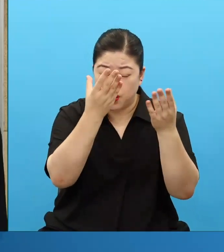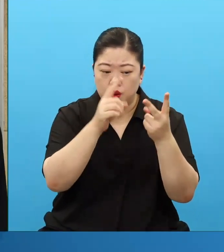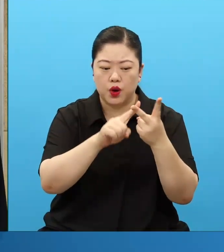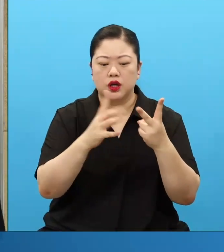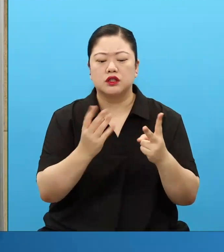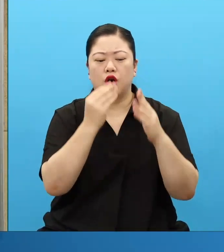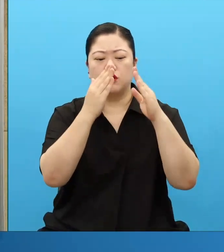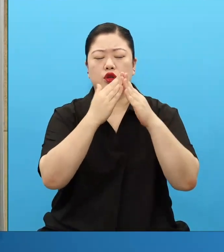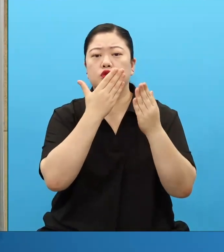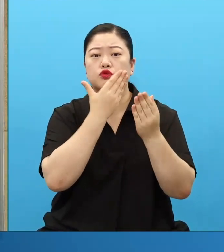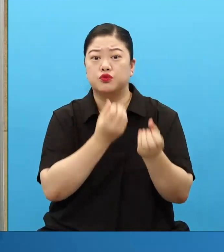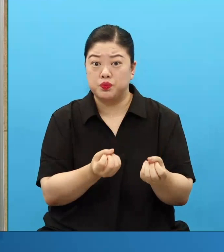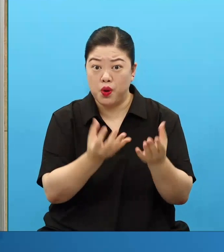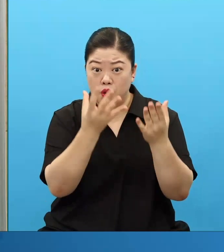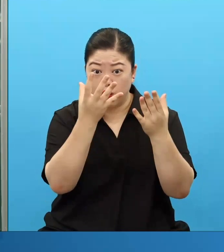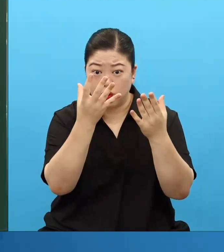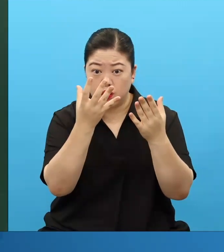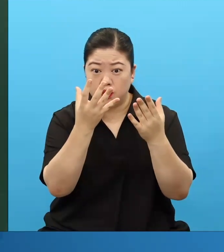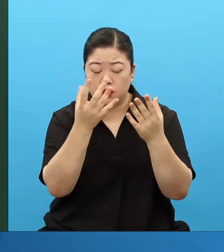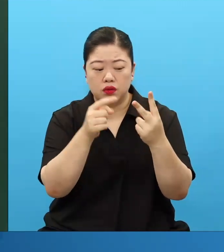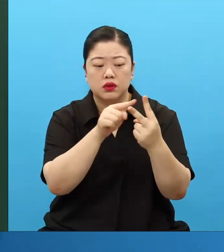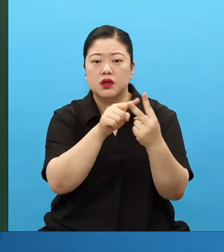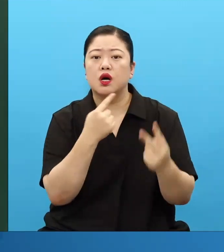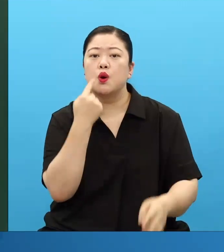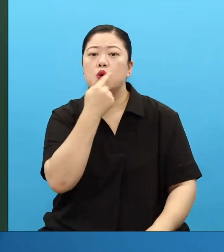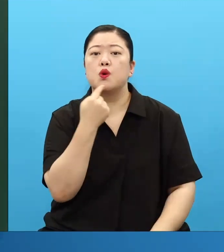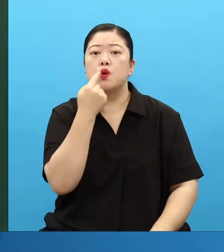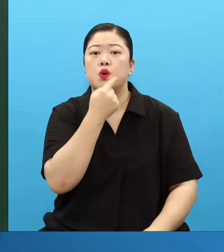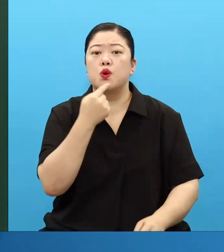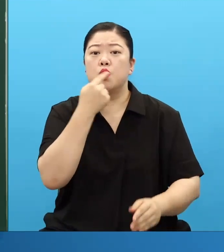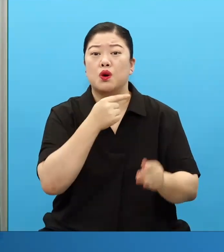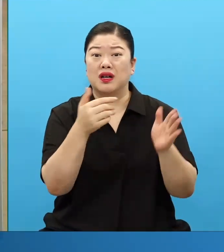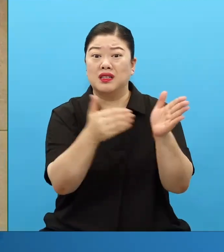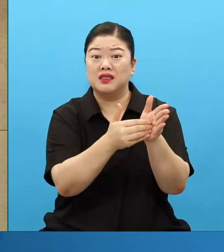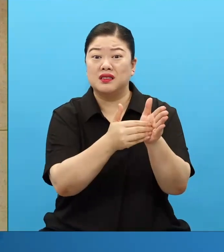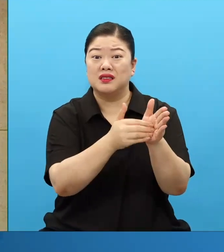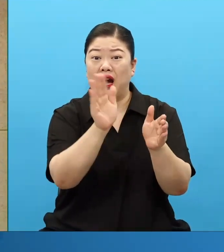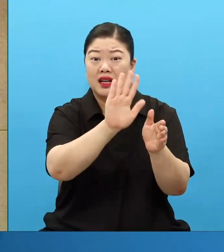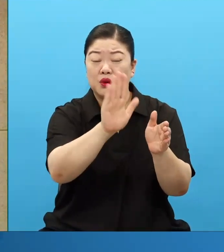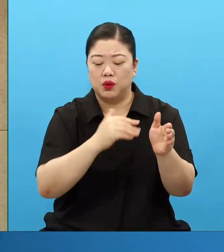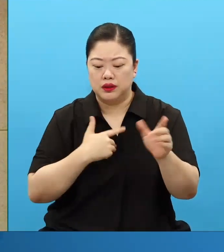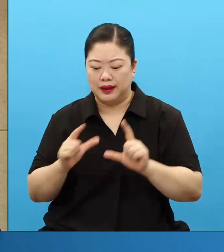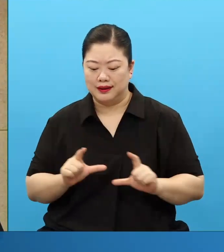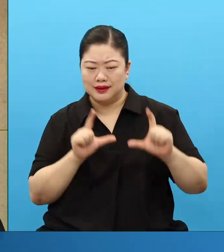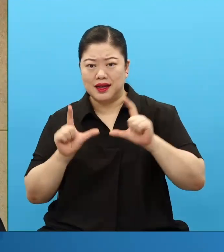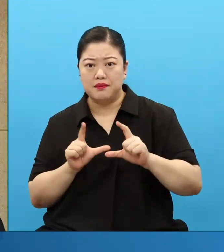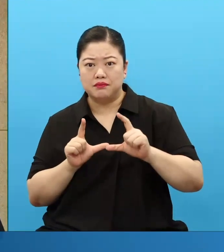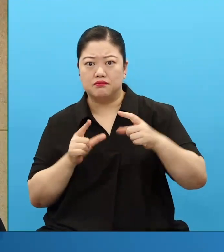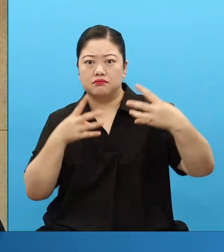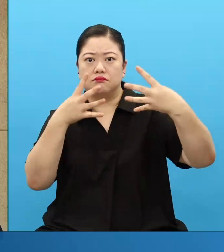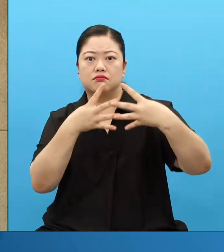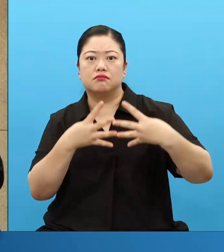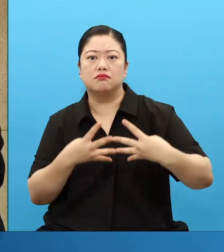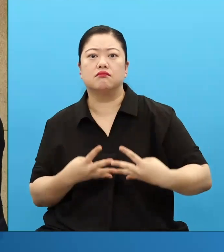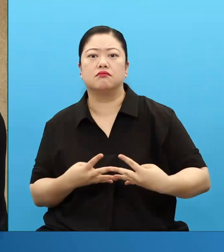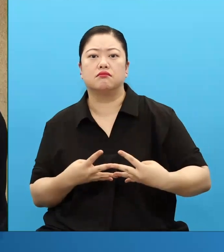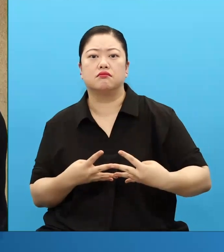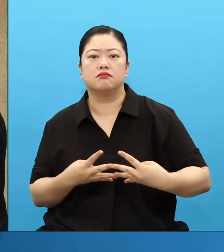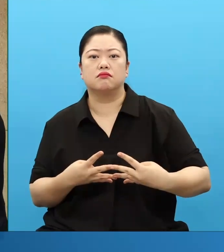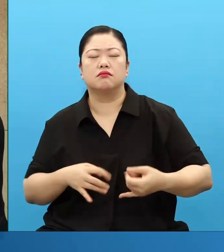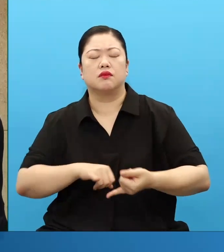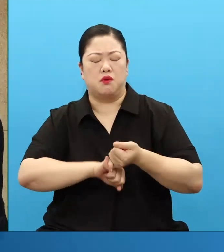겁니다. And through 1,000 pastors we have here, the works will arise in the 237 nations and the 5,000 tribes. 앞으로 남아있는 장로님들 통해서요 2,